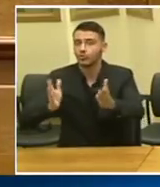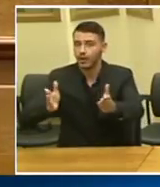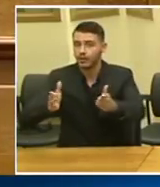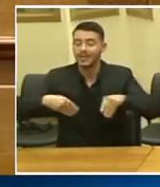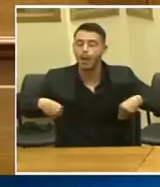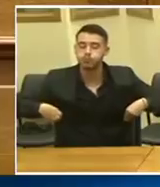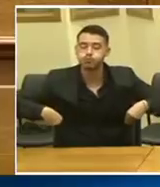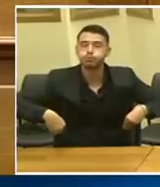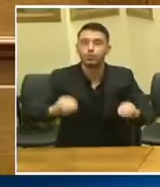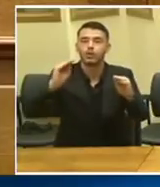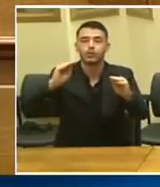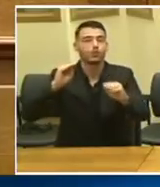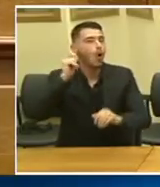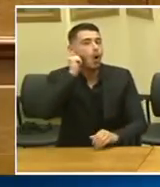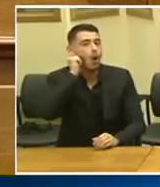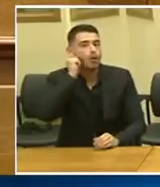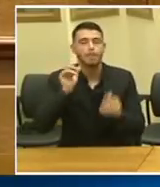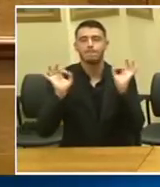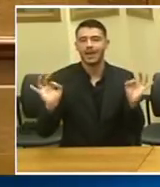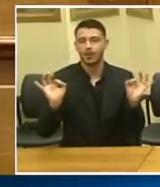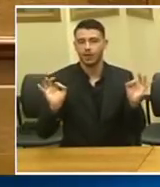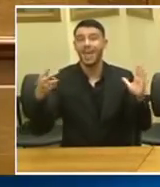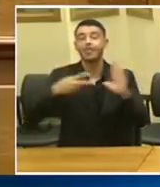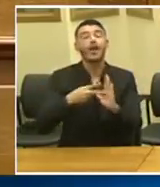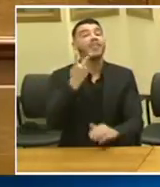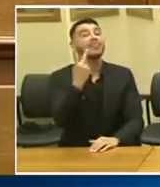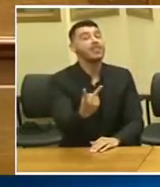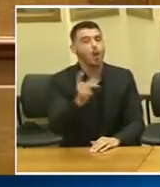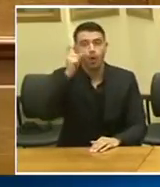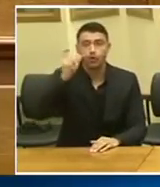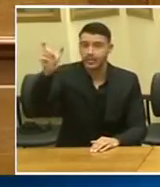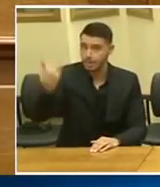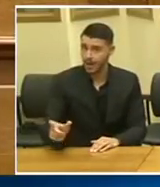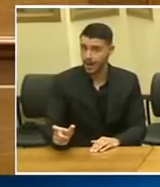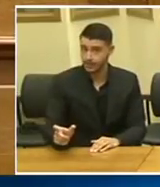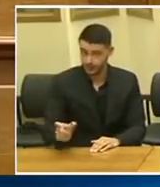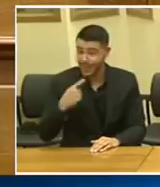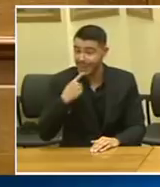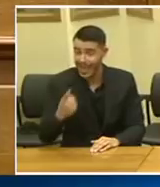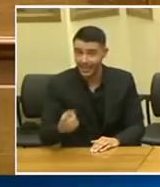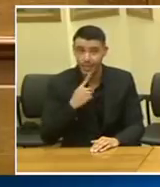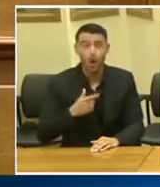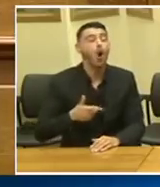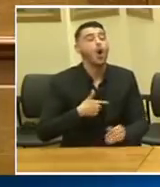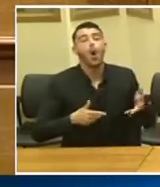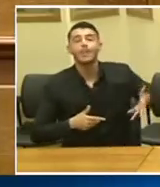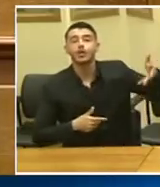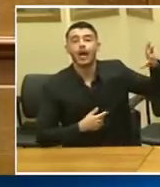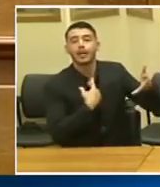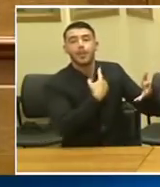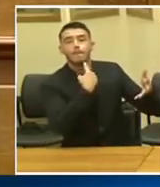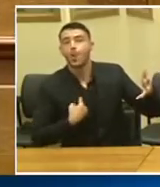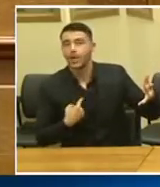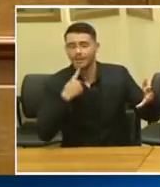όνομα της Μακεδονίας. 2002, Αντώνης Σαμαράς, ο Μητσοτάκης μου είπε ότι το ζήτημα του ονόματος δεν το